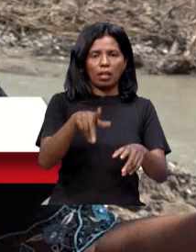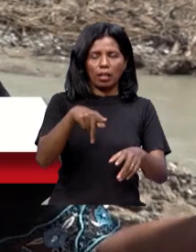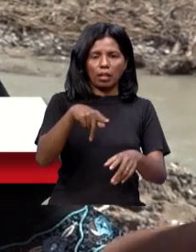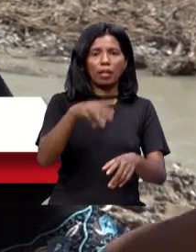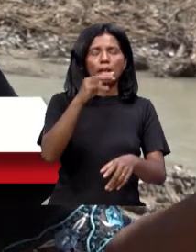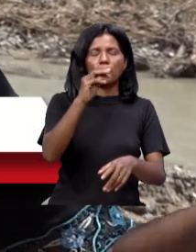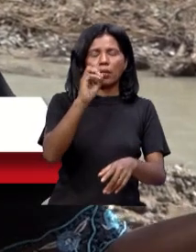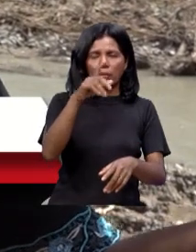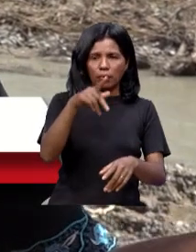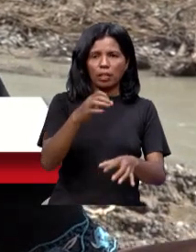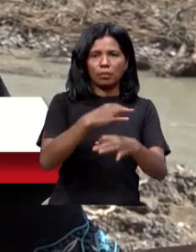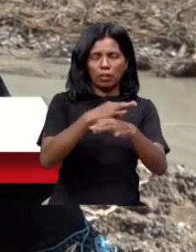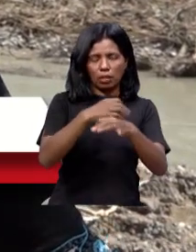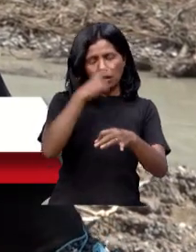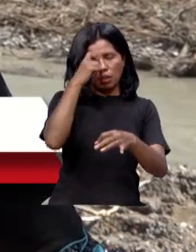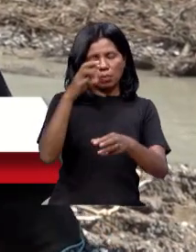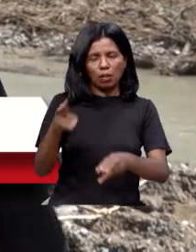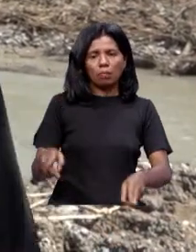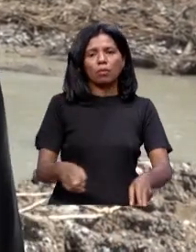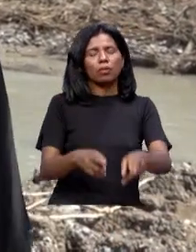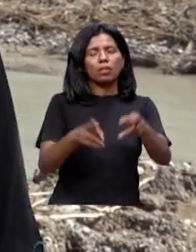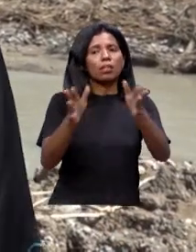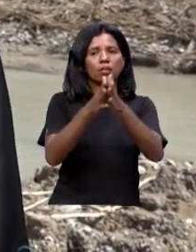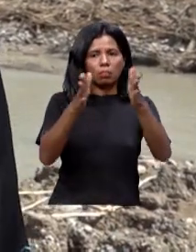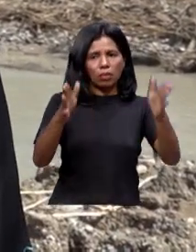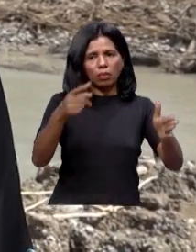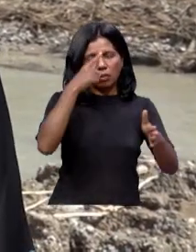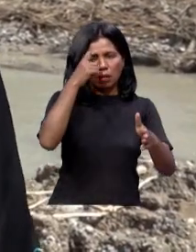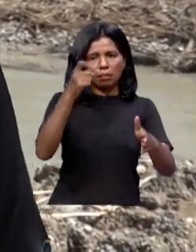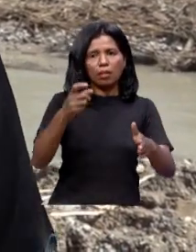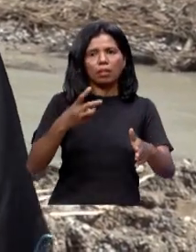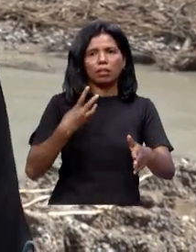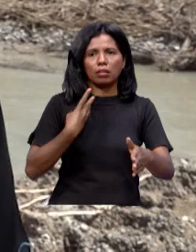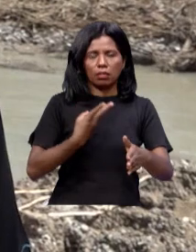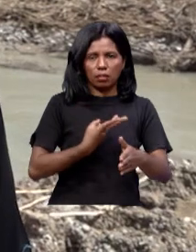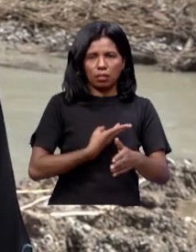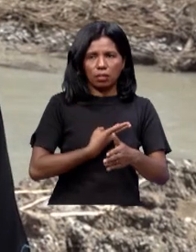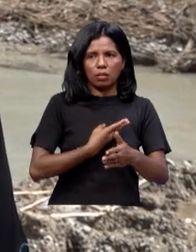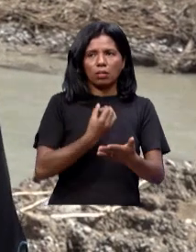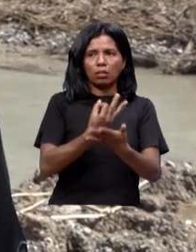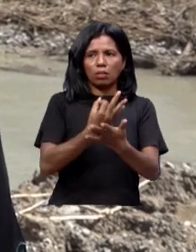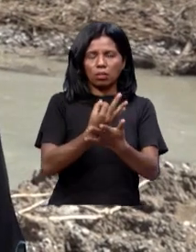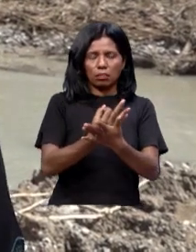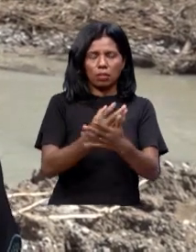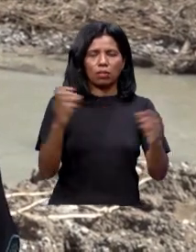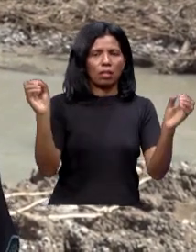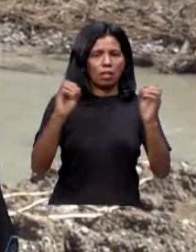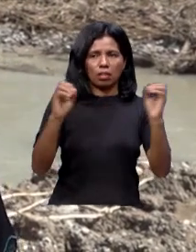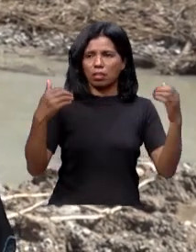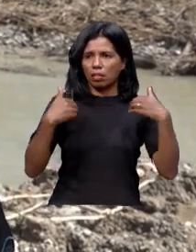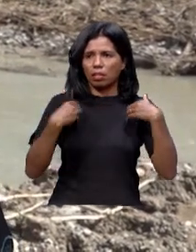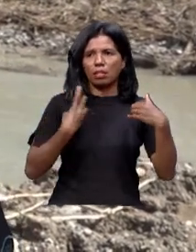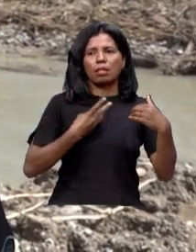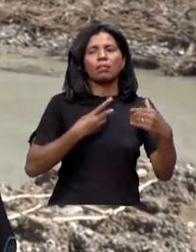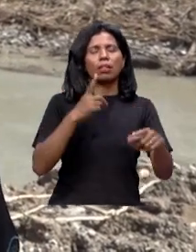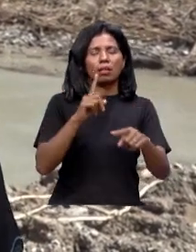atu hadiane tamba moto sebot, dan idane tamba itanya osamento la iha antau ami la bele halo